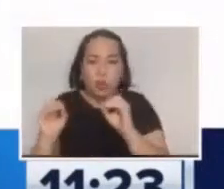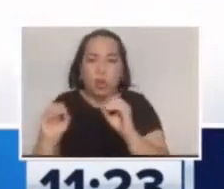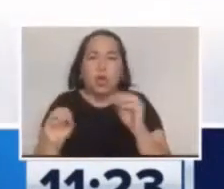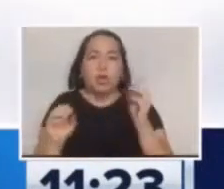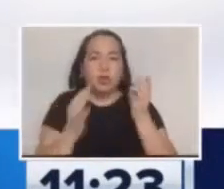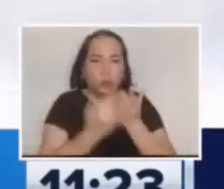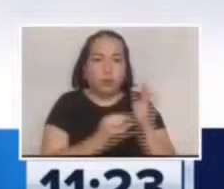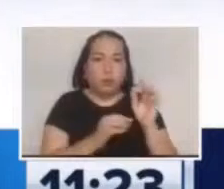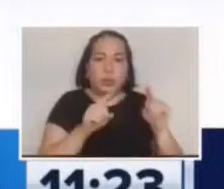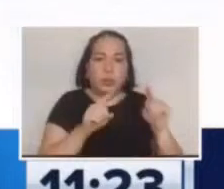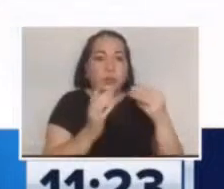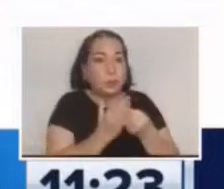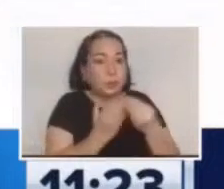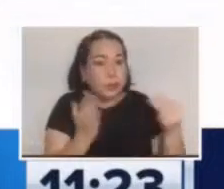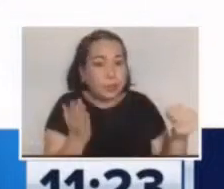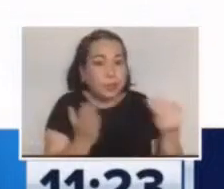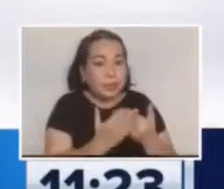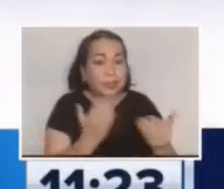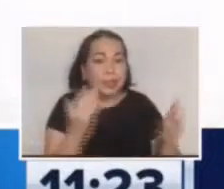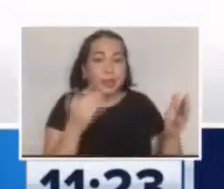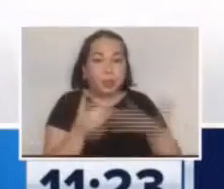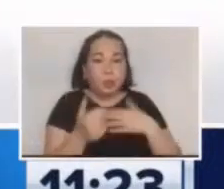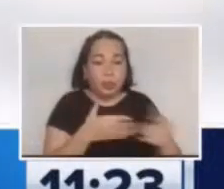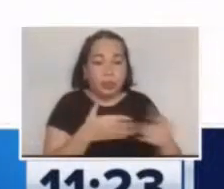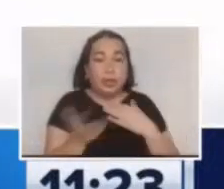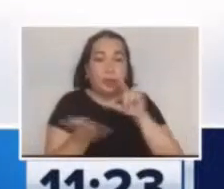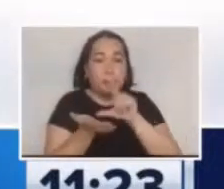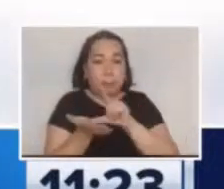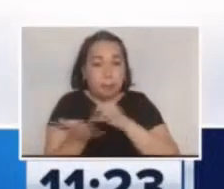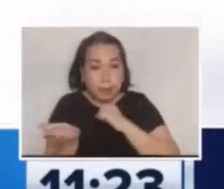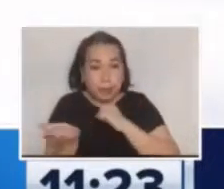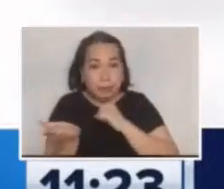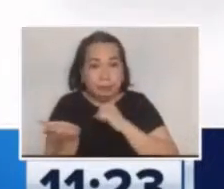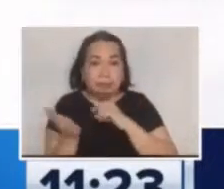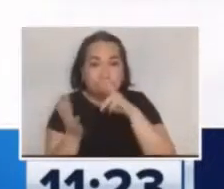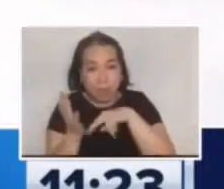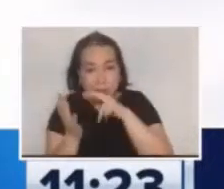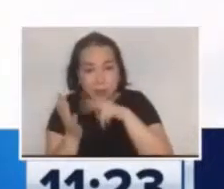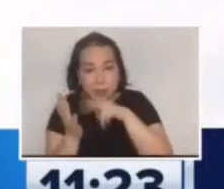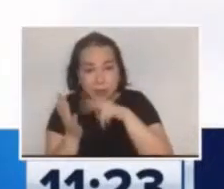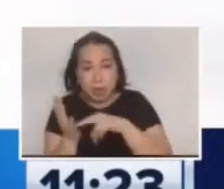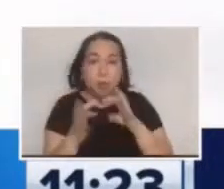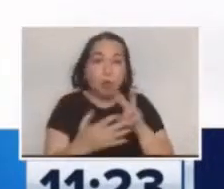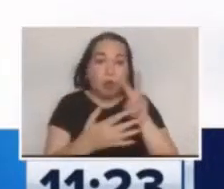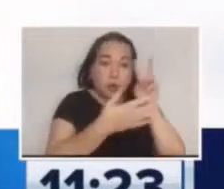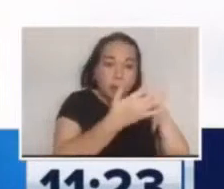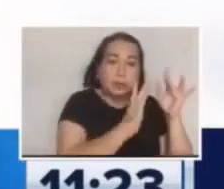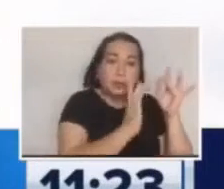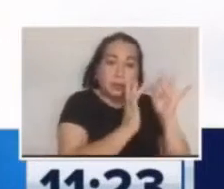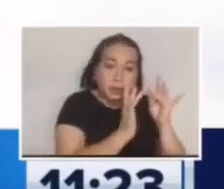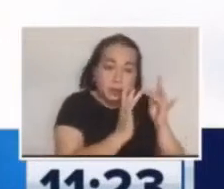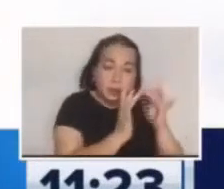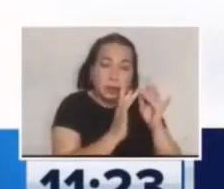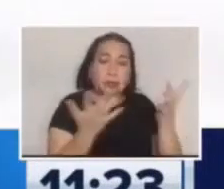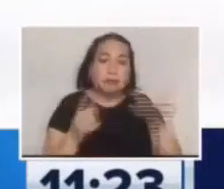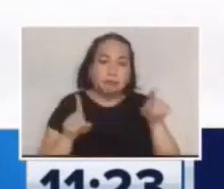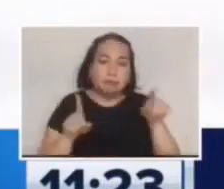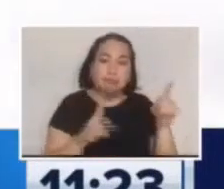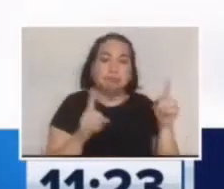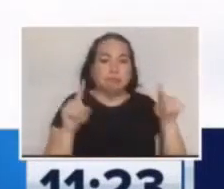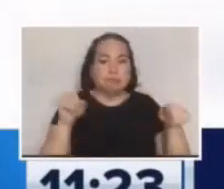kanilang mga mag-aral at saka sa konteksto ng kanilang mga lugar. So, ngayong enrollment